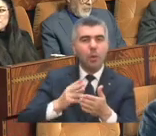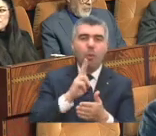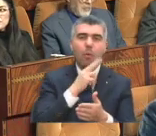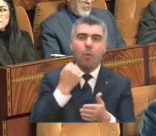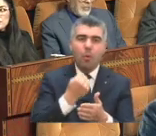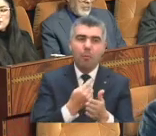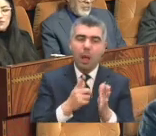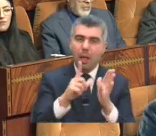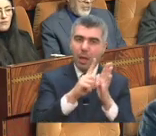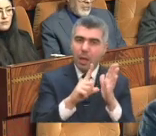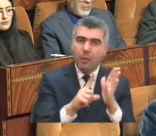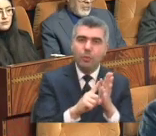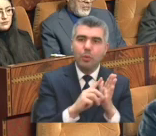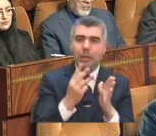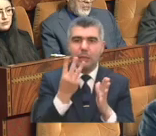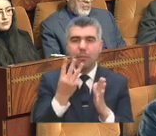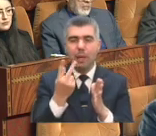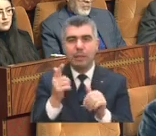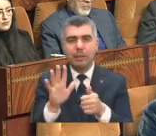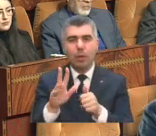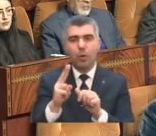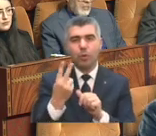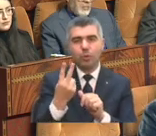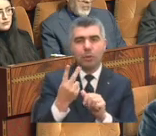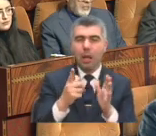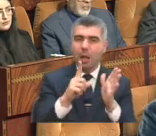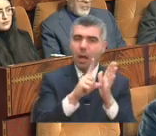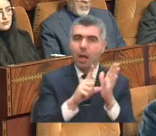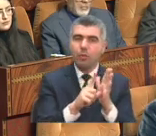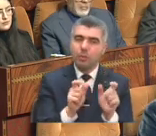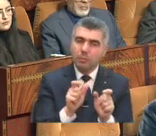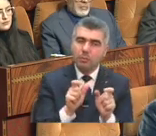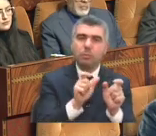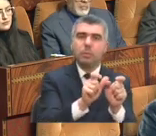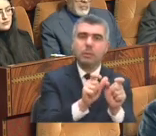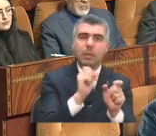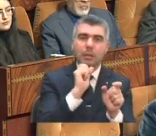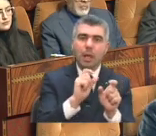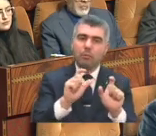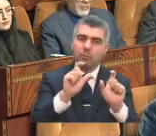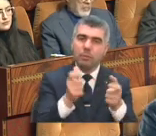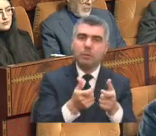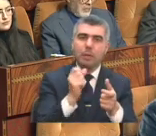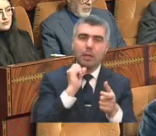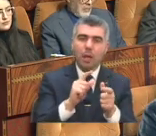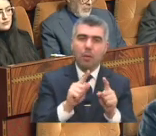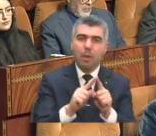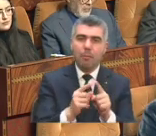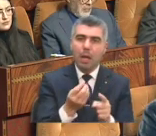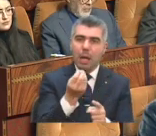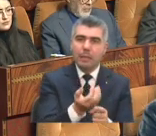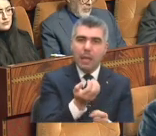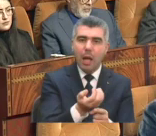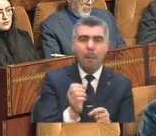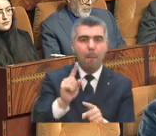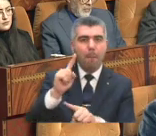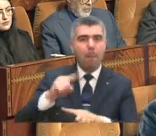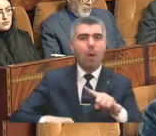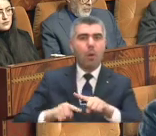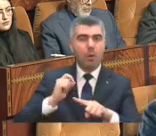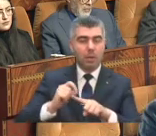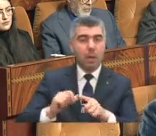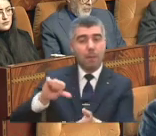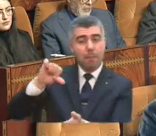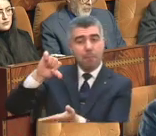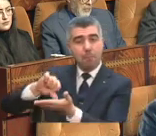من 326 إلى 333 من القانون الجنائي لكتجرم التسول والتشرد حسب الحالة، إقامة مراكز